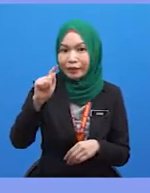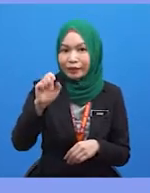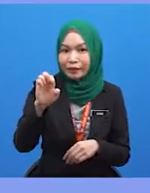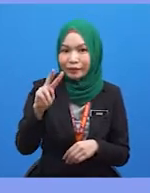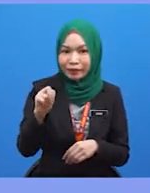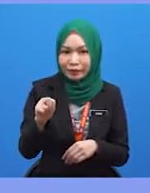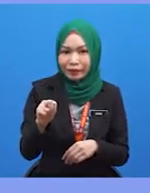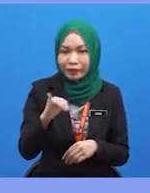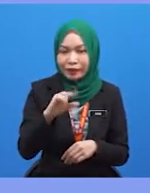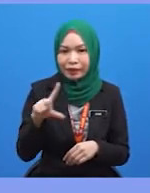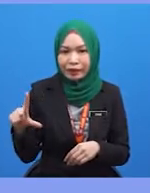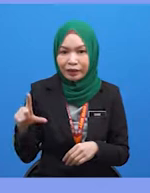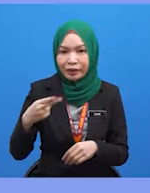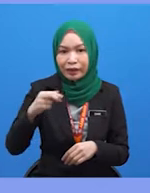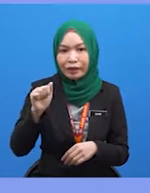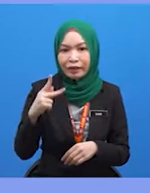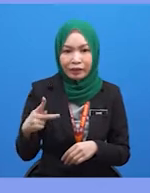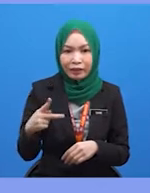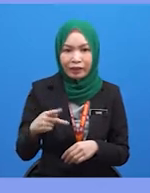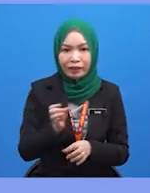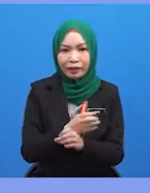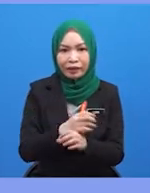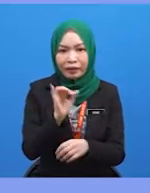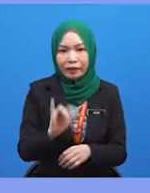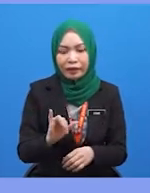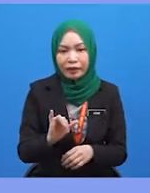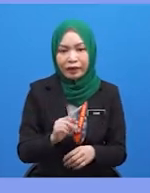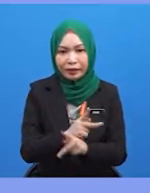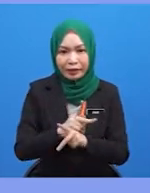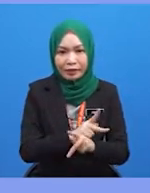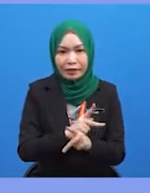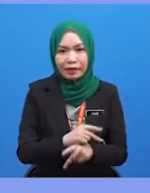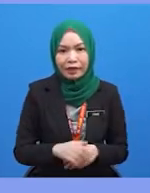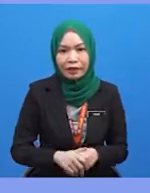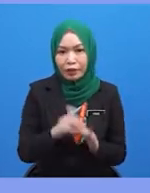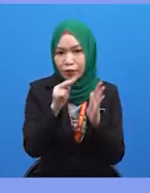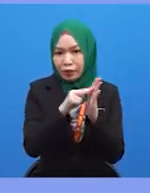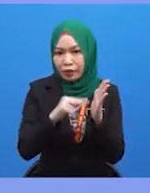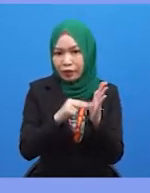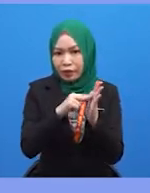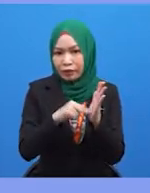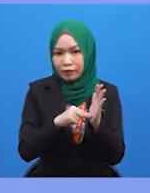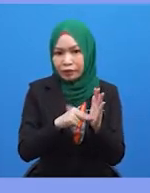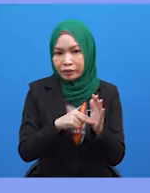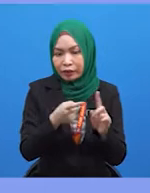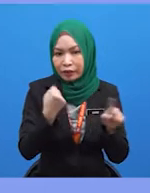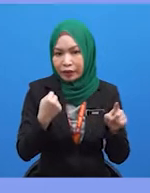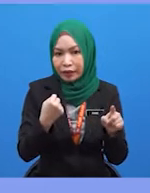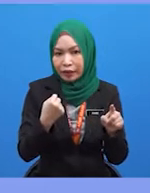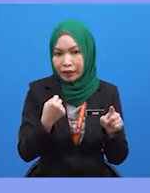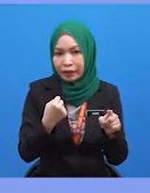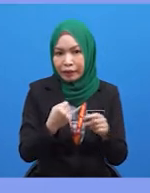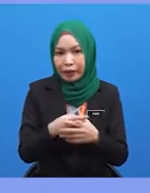paten merupakan hak cipta yang dilindungi oleh undang-undang